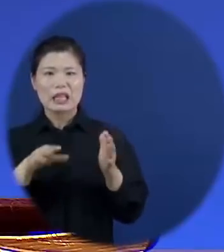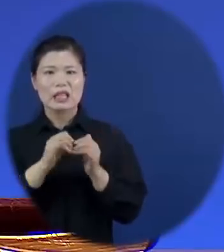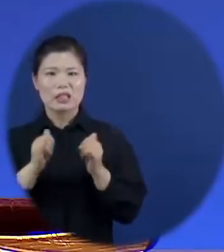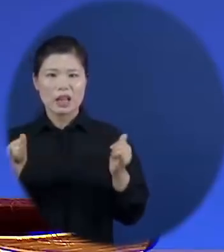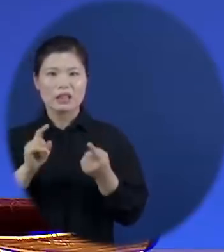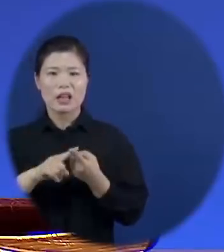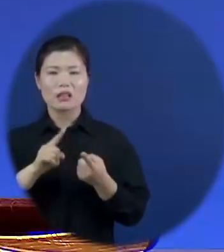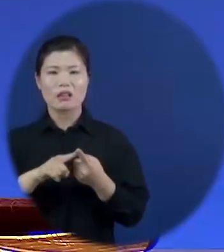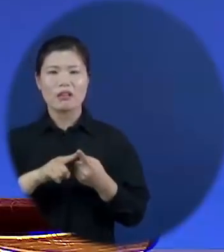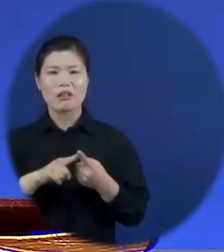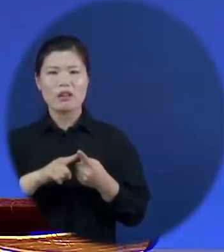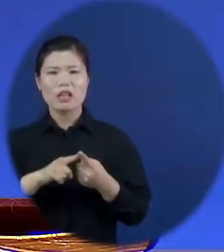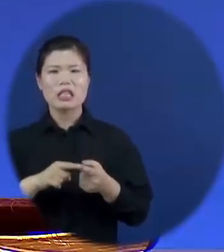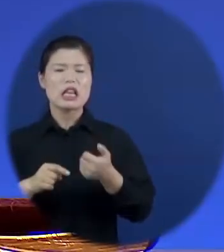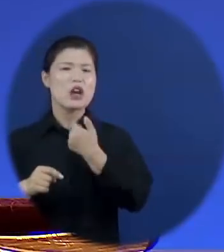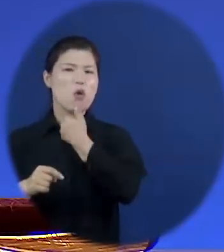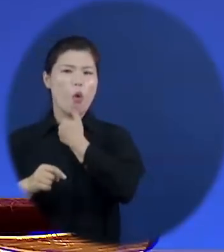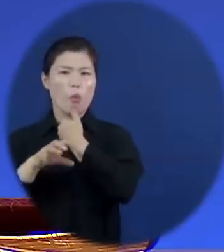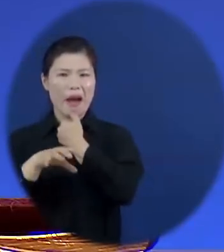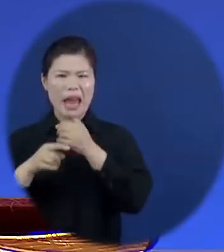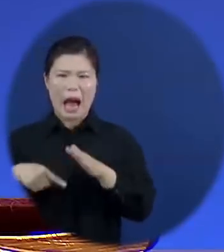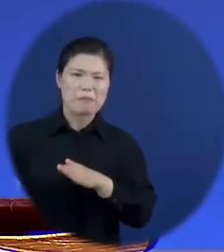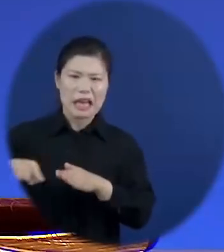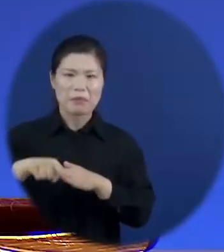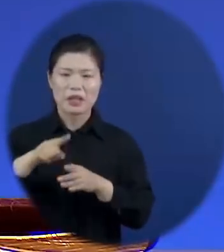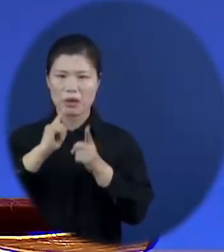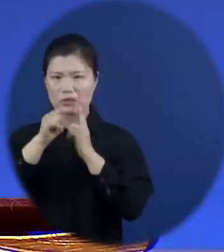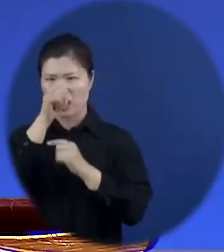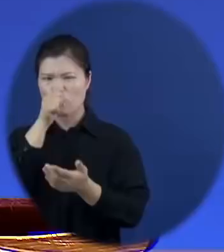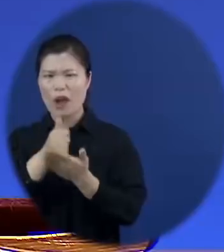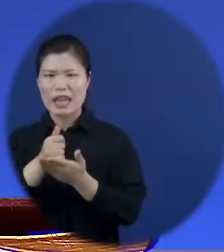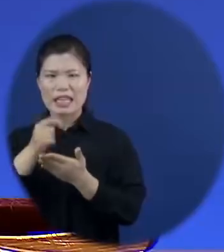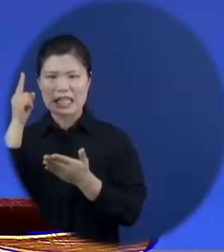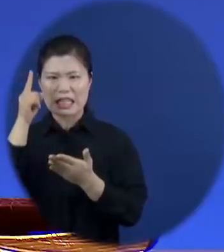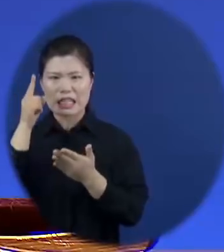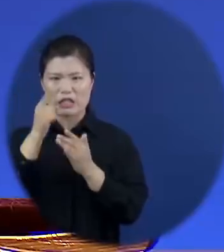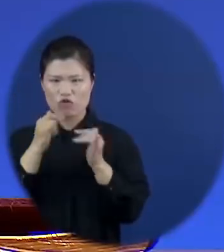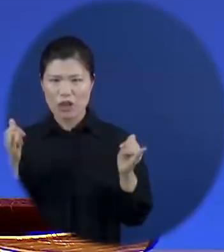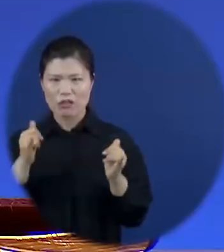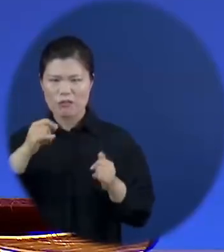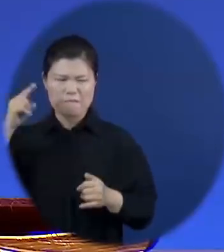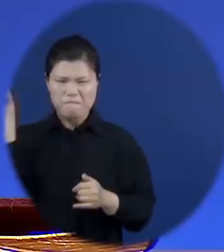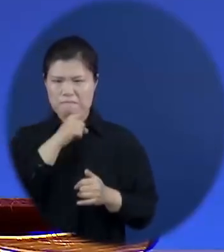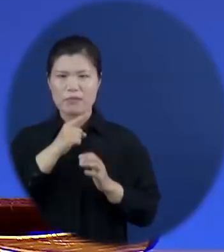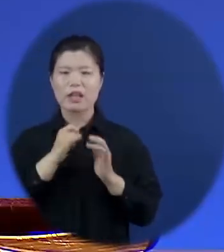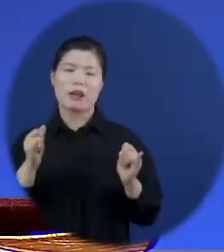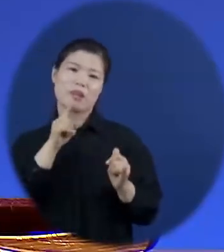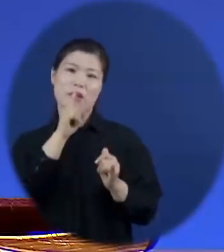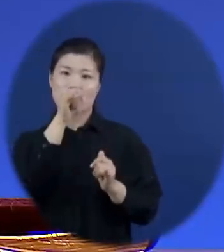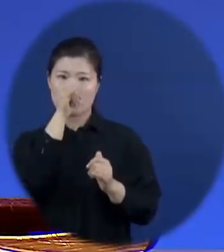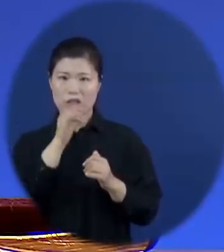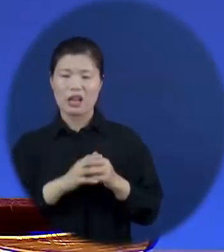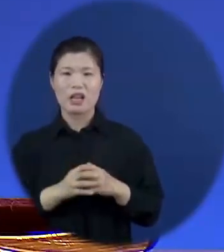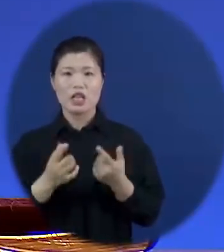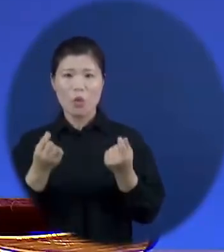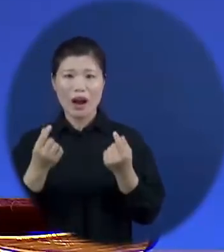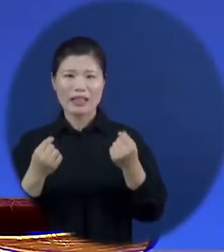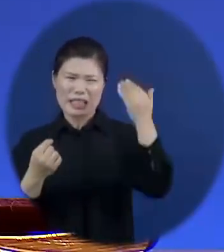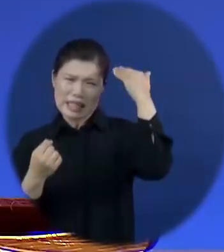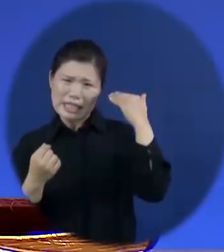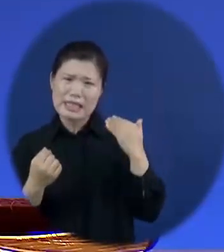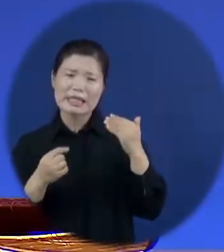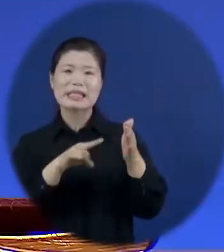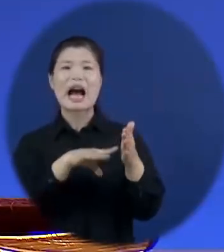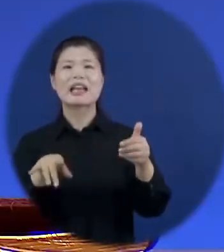앞잡이라고 비난했습니다. 죄인 중에서도 가장 큰 죄인, 가장 나쁜 죄인으로 취급했죠. 삭개오도 그러한